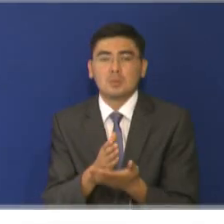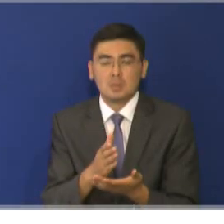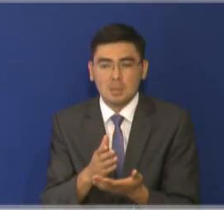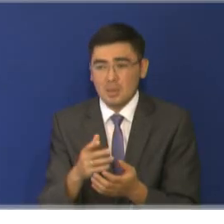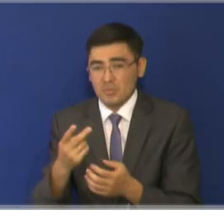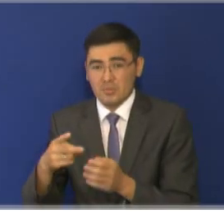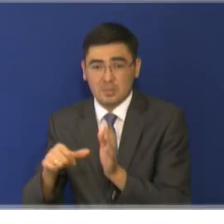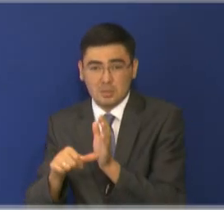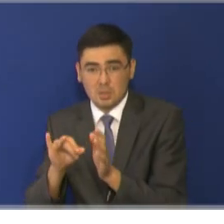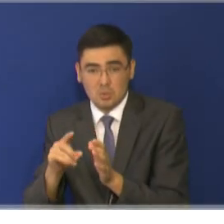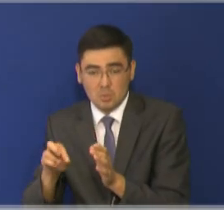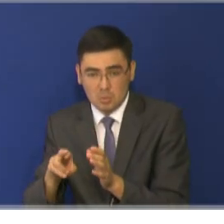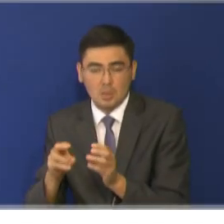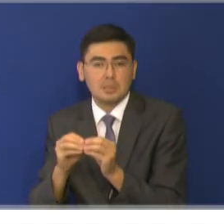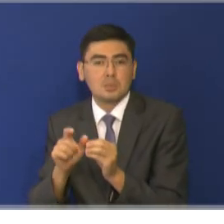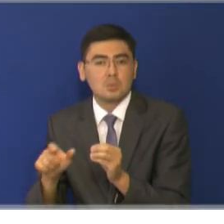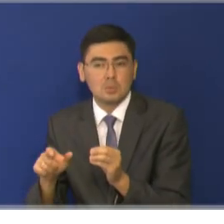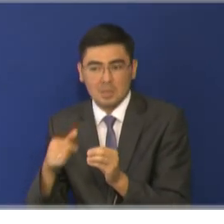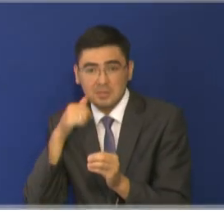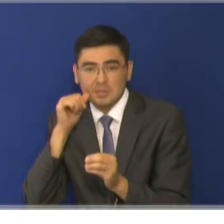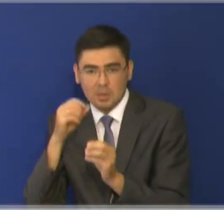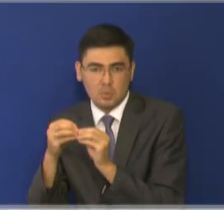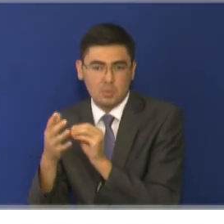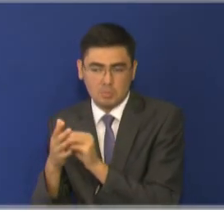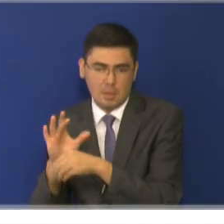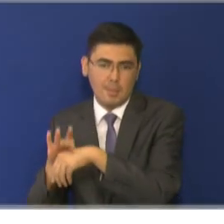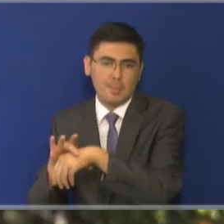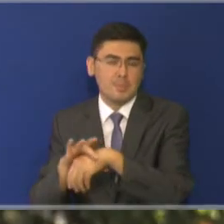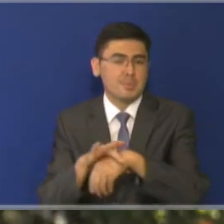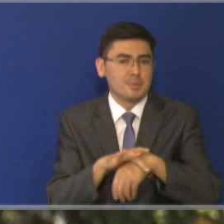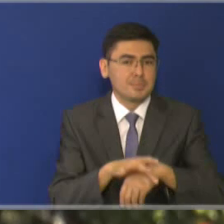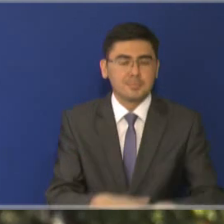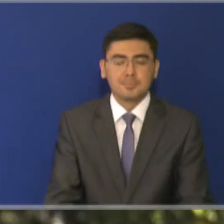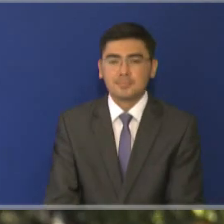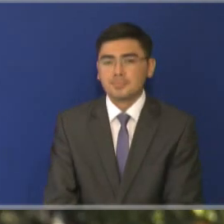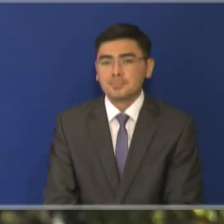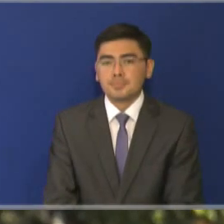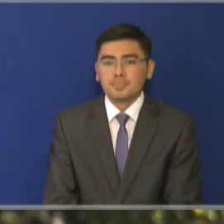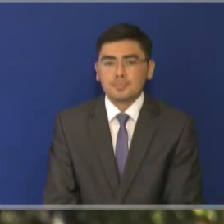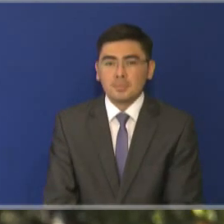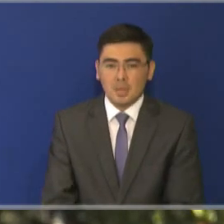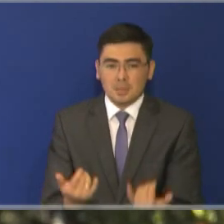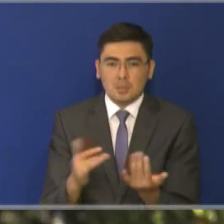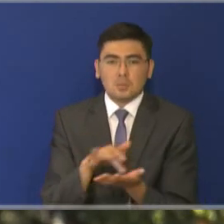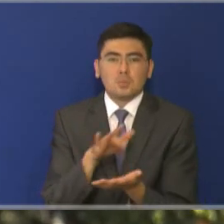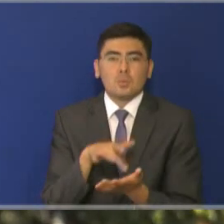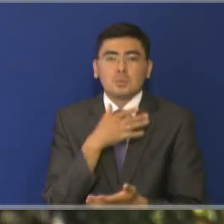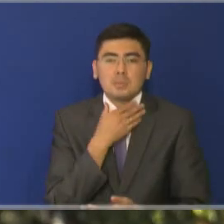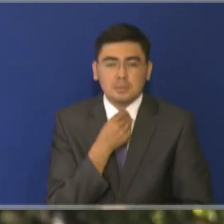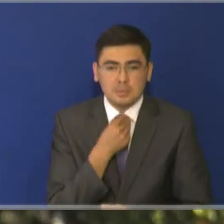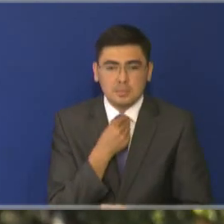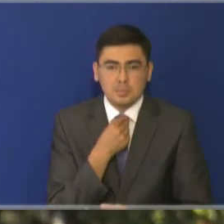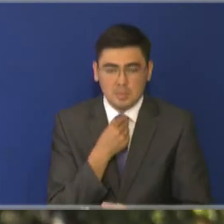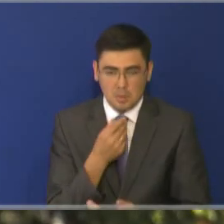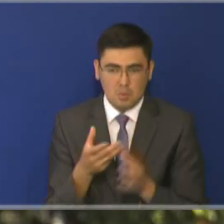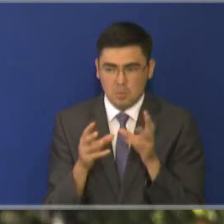Ал 20 шілдеде 10 науқас, кешегі күні 15 адамнан вирус анықталған. Қазір Семей қаласы бойынша